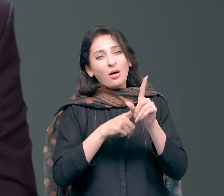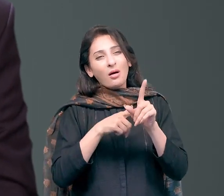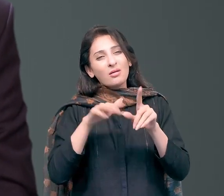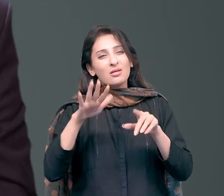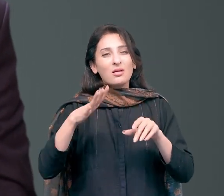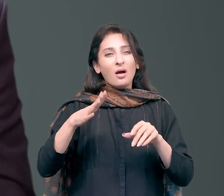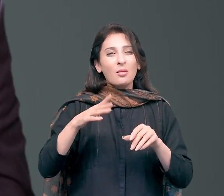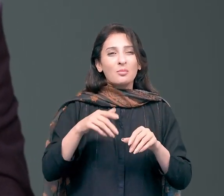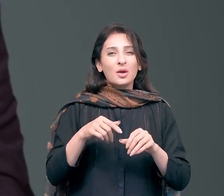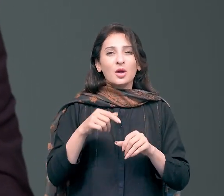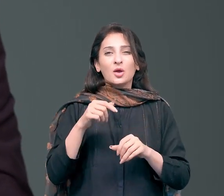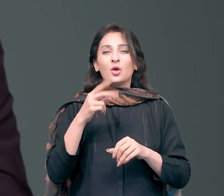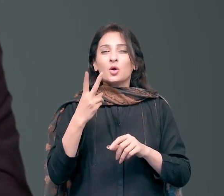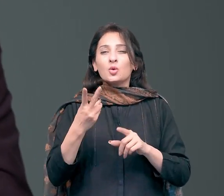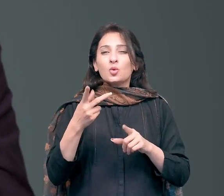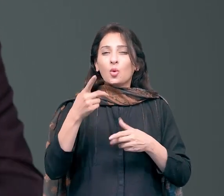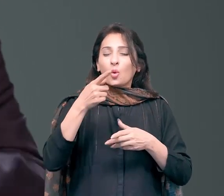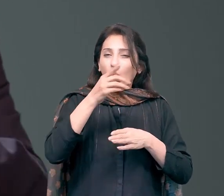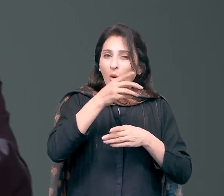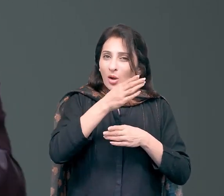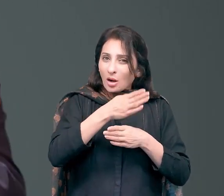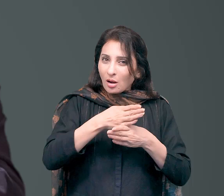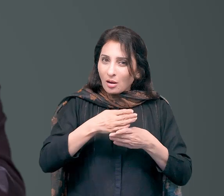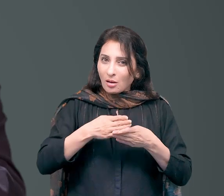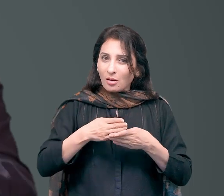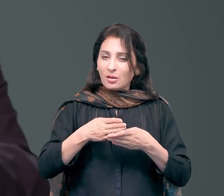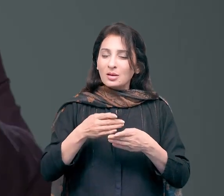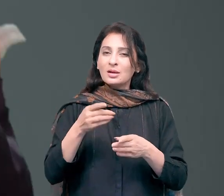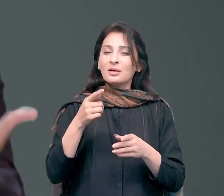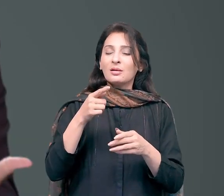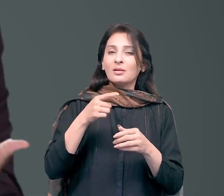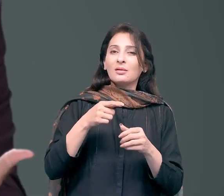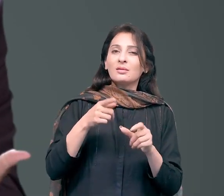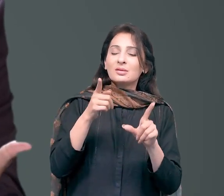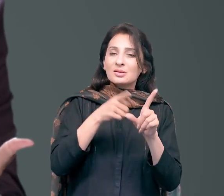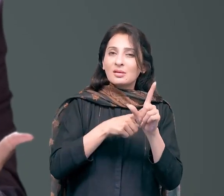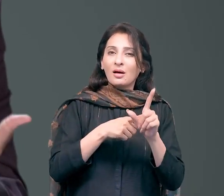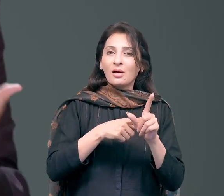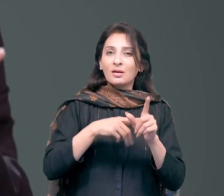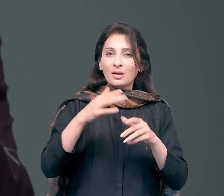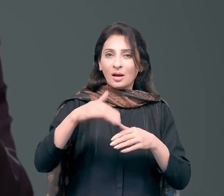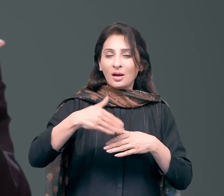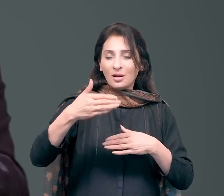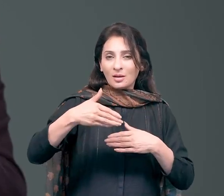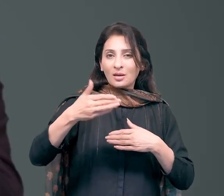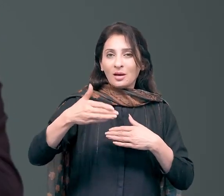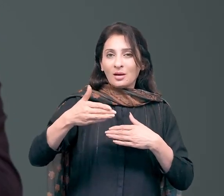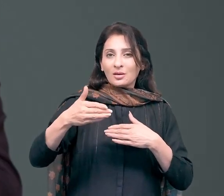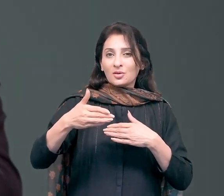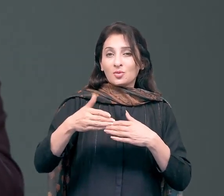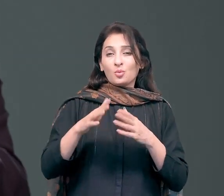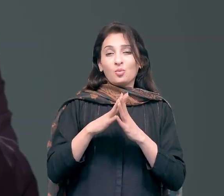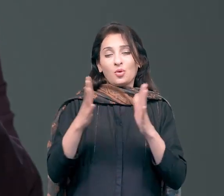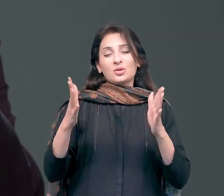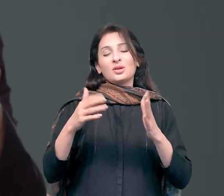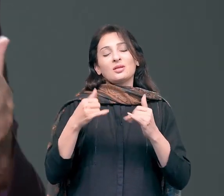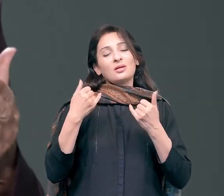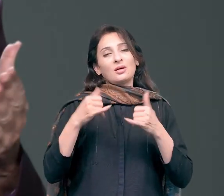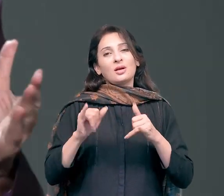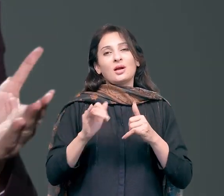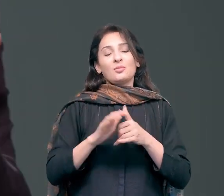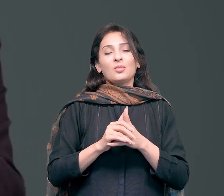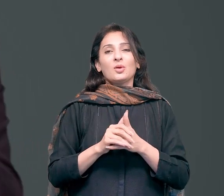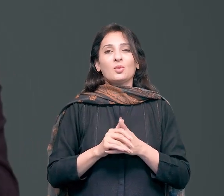سے یہ جو جناح کے خدشات تھے، اور وہ جو علامہ اقبال 1930 میں ہی کہہ گئے تھے کہ ہندوستان میں